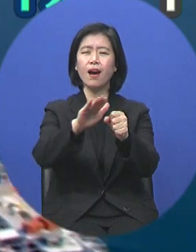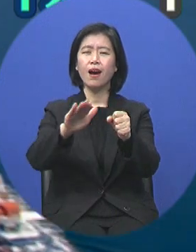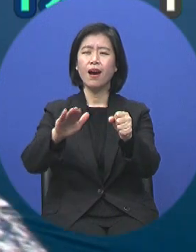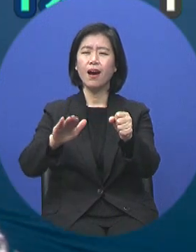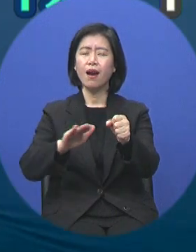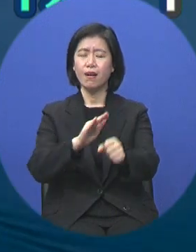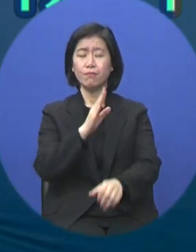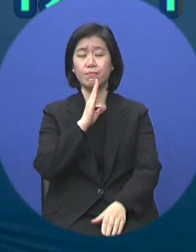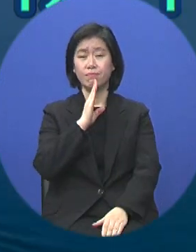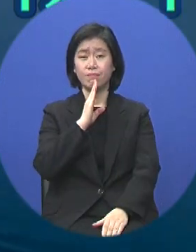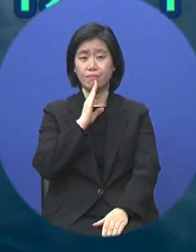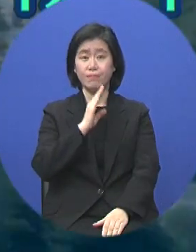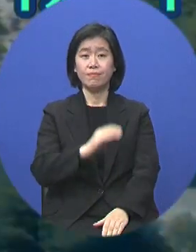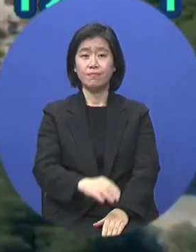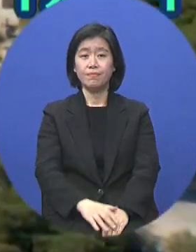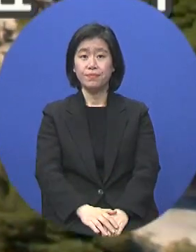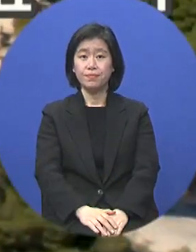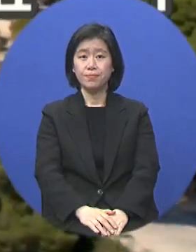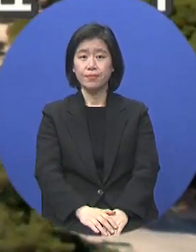사랑이겠지